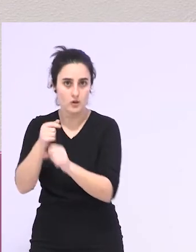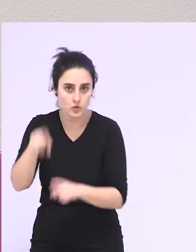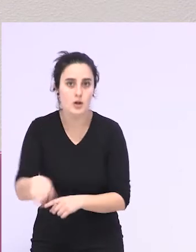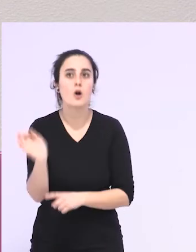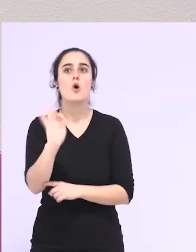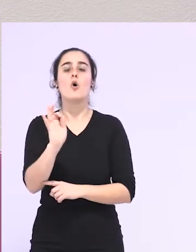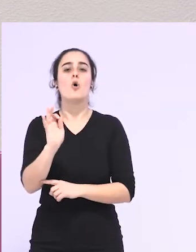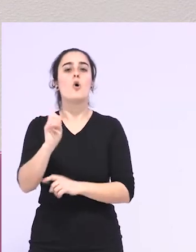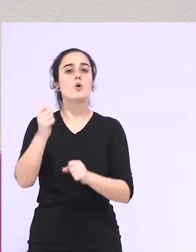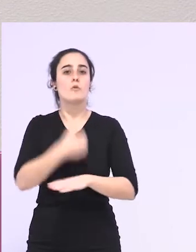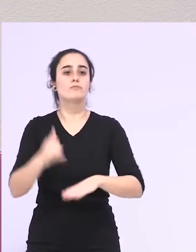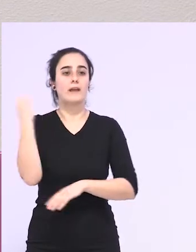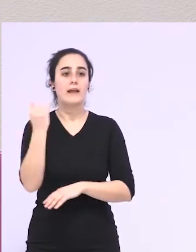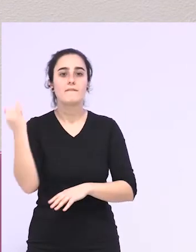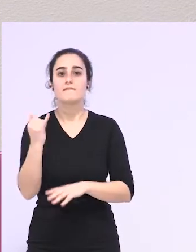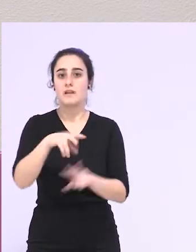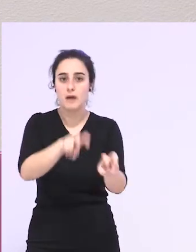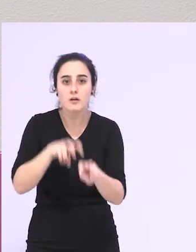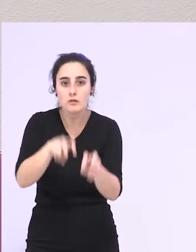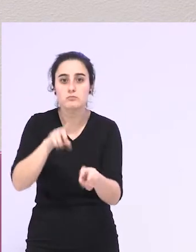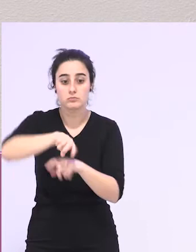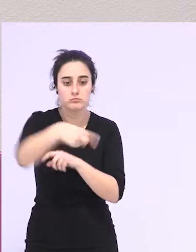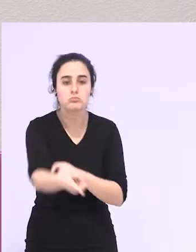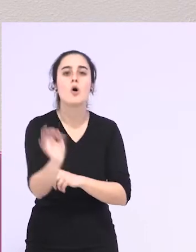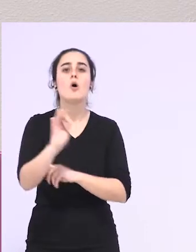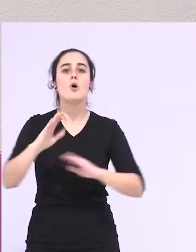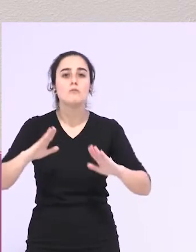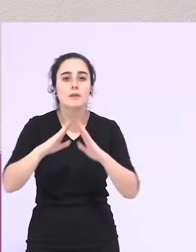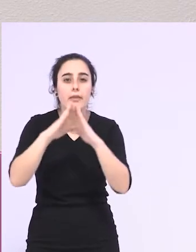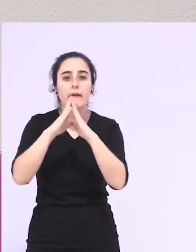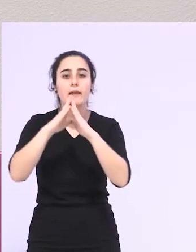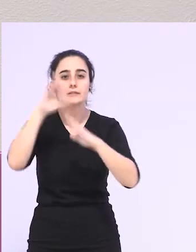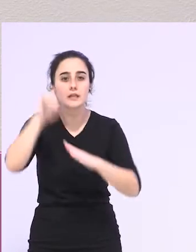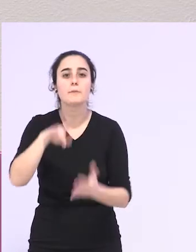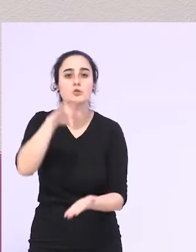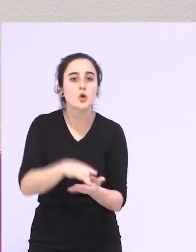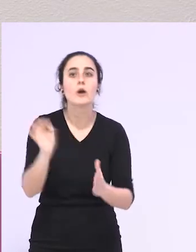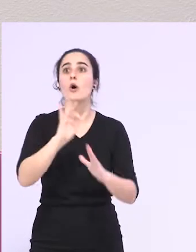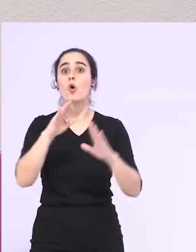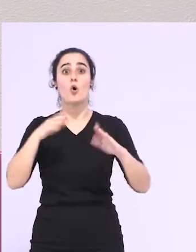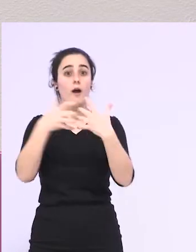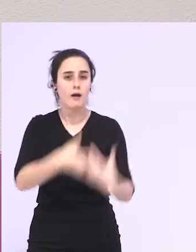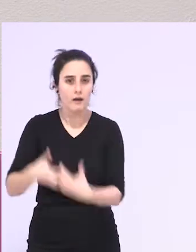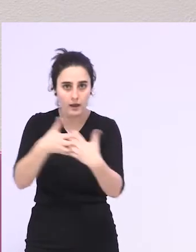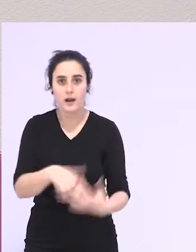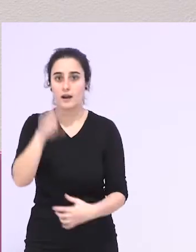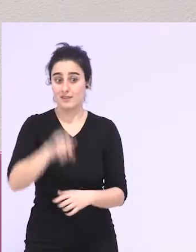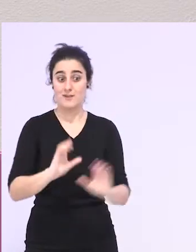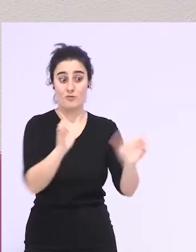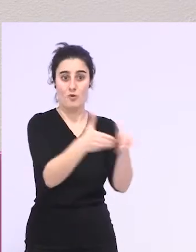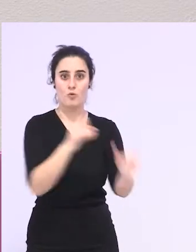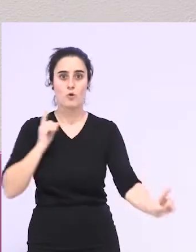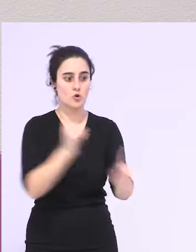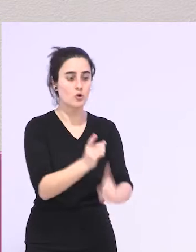zitzaizkienak, elizetan gertatzen zirenak, ez? Edo eskoletan, edo nolabait, edo gerretan ere, ez? Kontrako bandoko